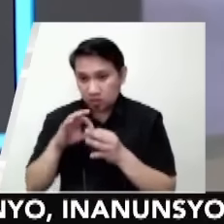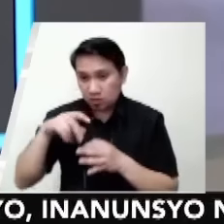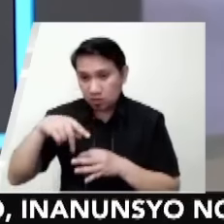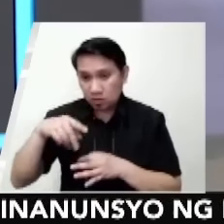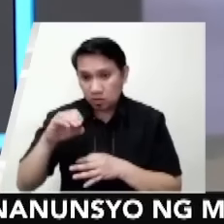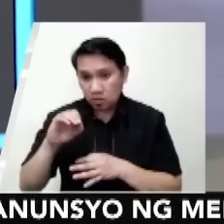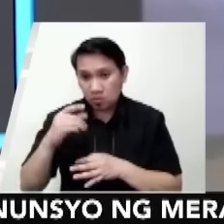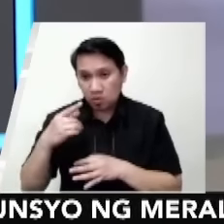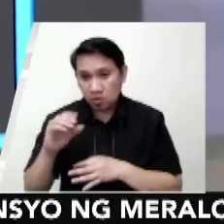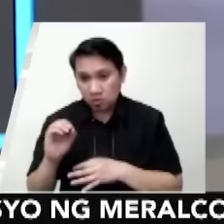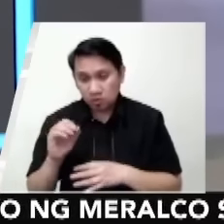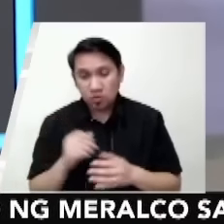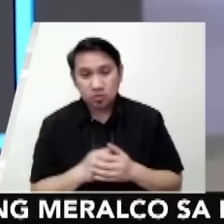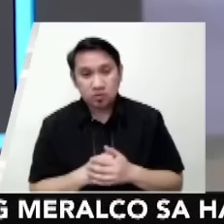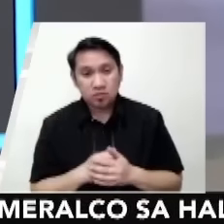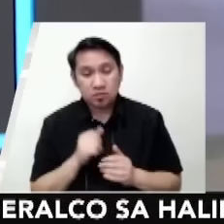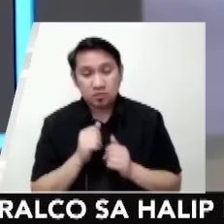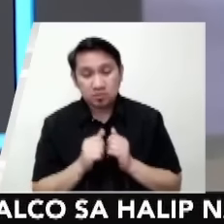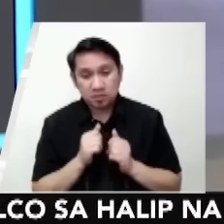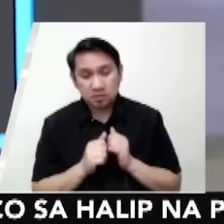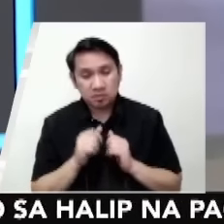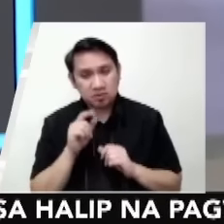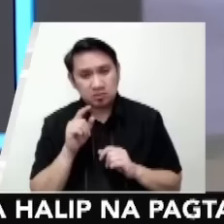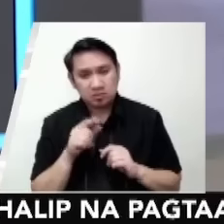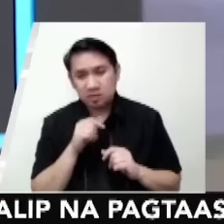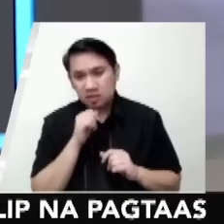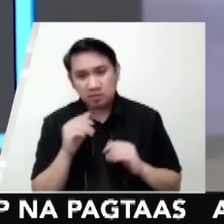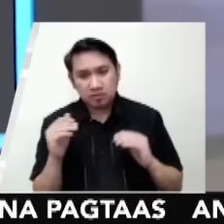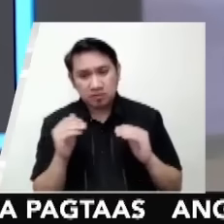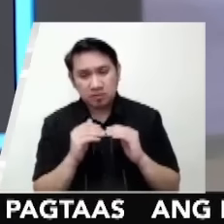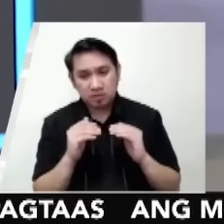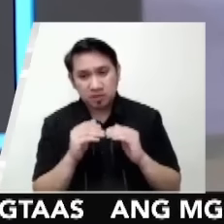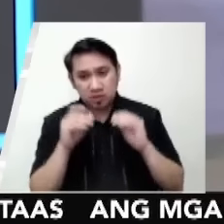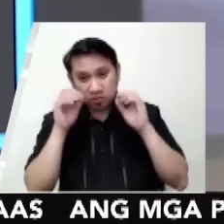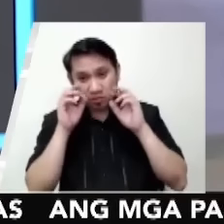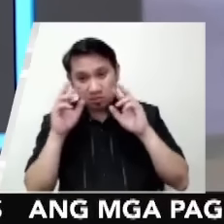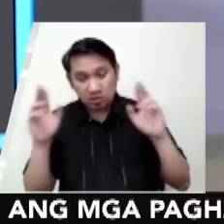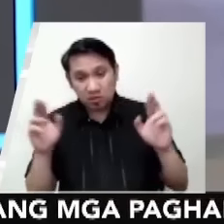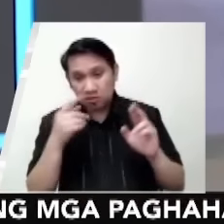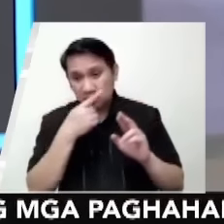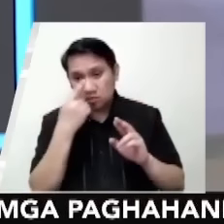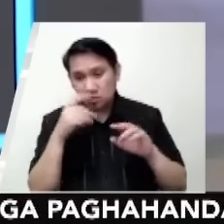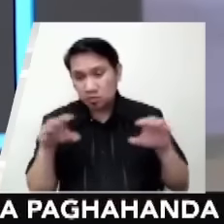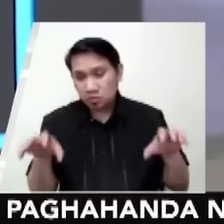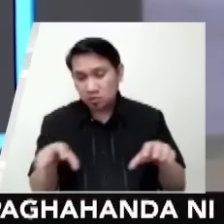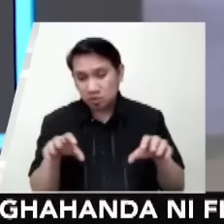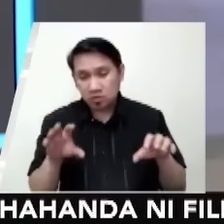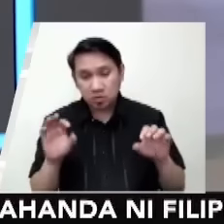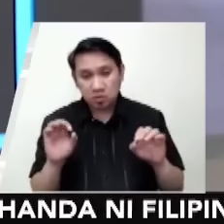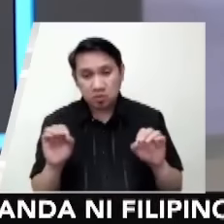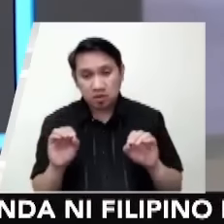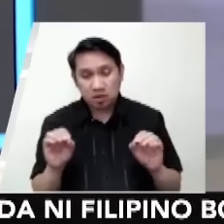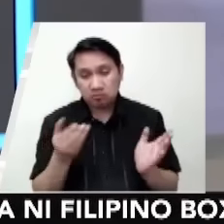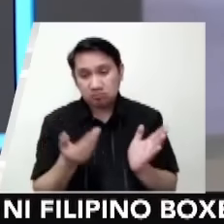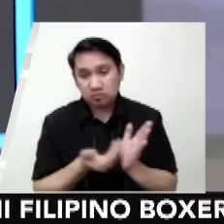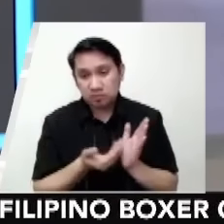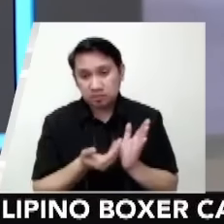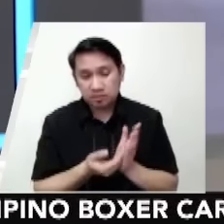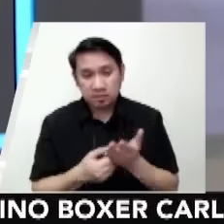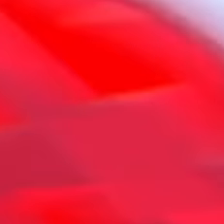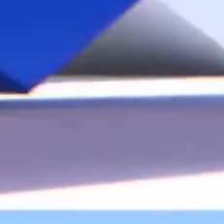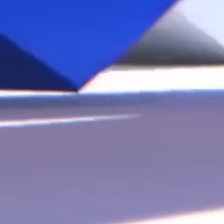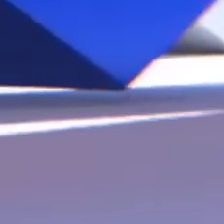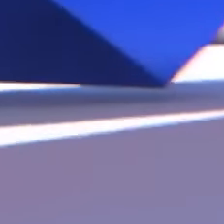makatarungang isakda lang isang alkalde sa ganitong mga aktibidad nang walang sapat na ebidensya. Nakatutok si Ivan